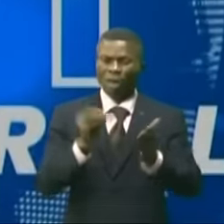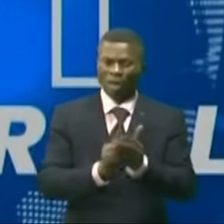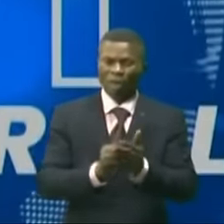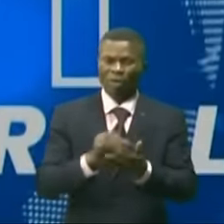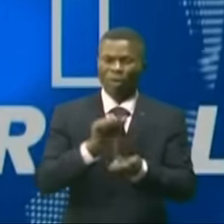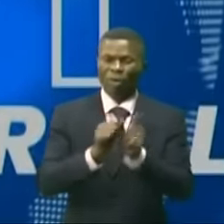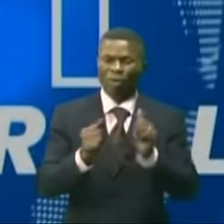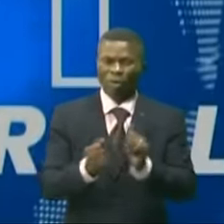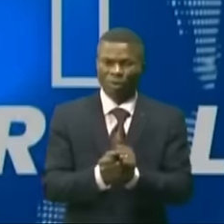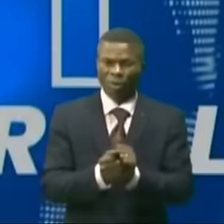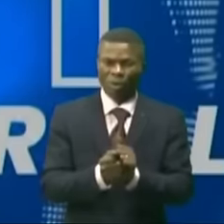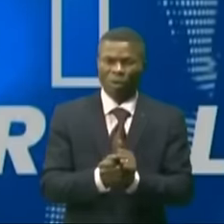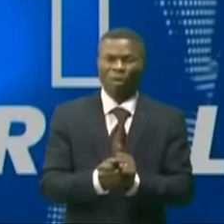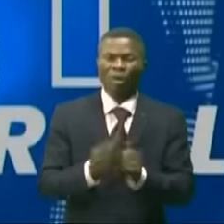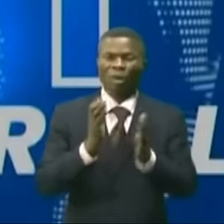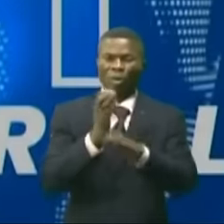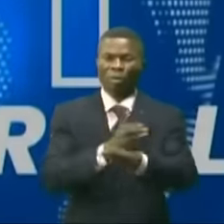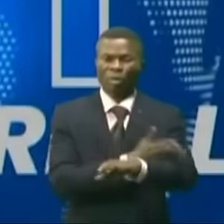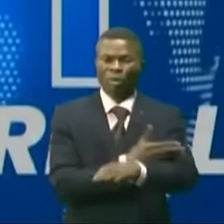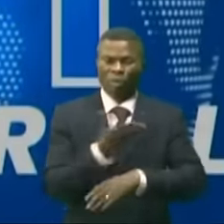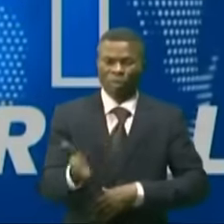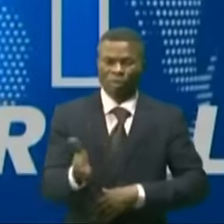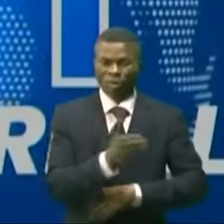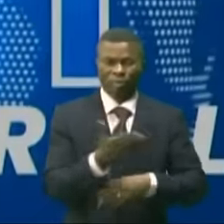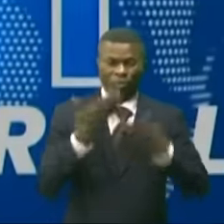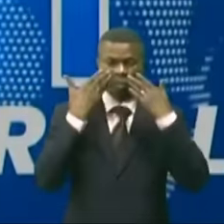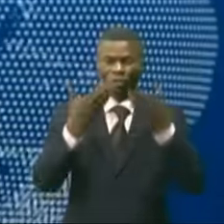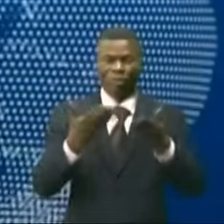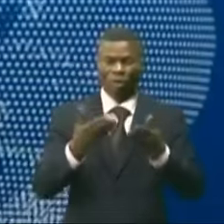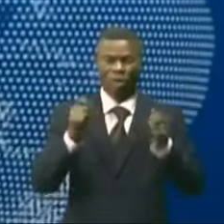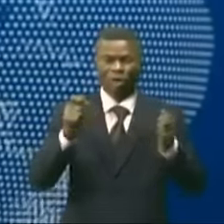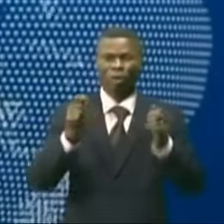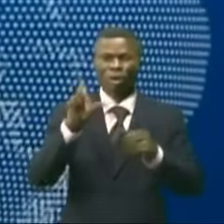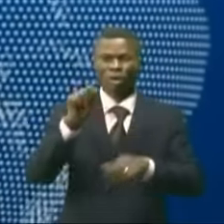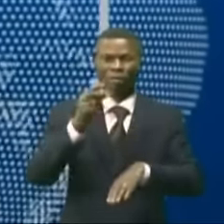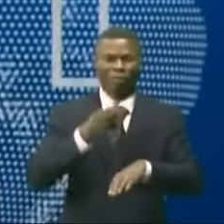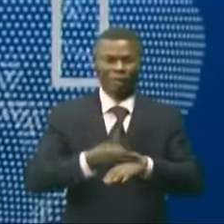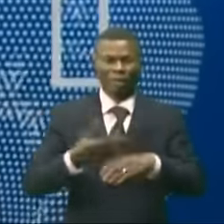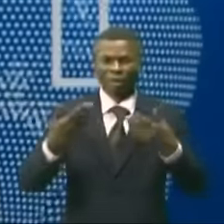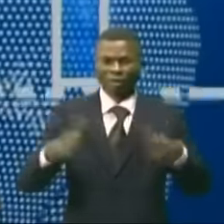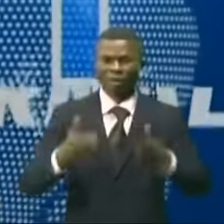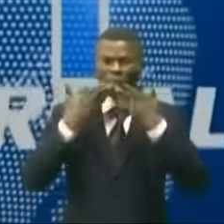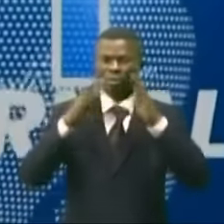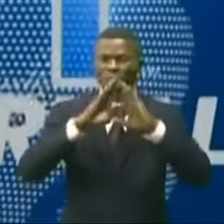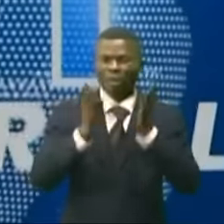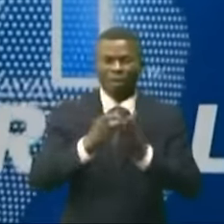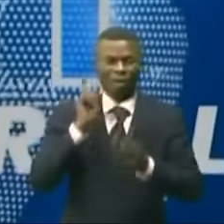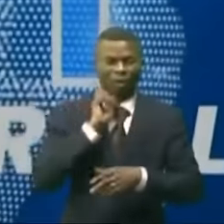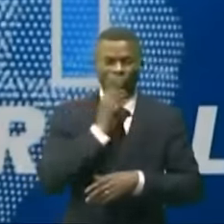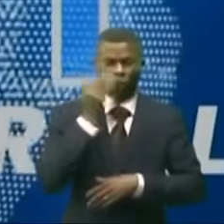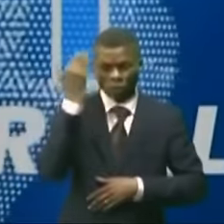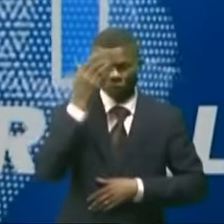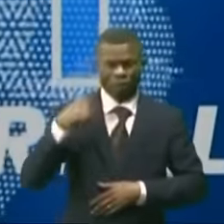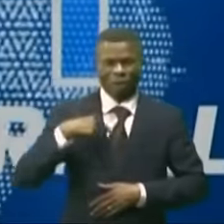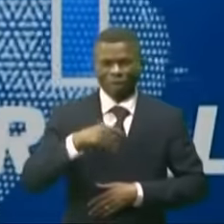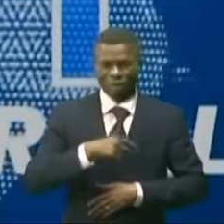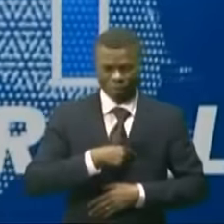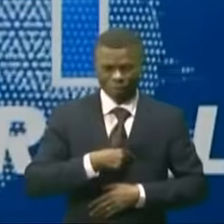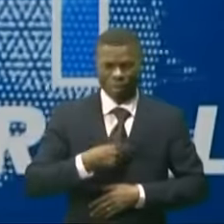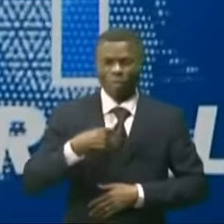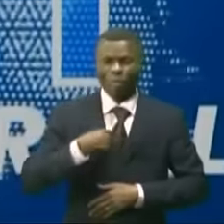sur leur évolution voilà qui met un terme à ce journal merci de l'avoir suivi Aline Condé